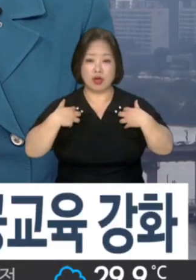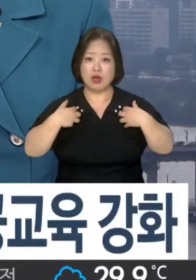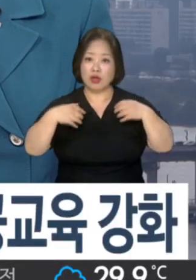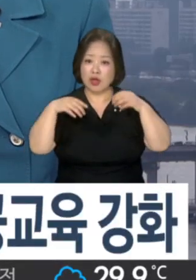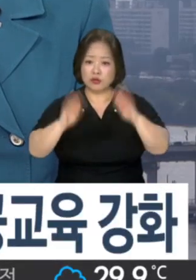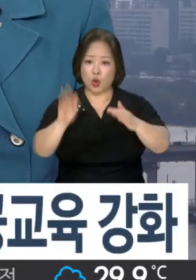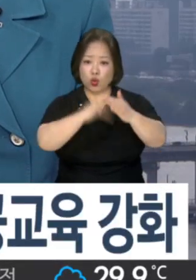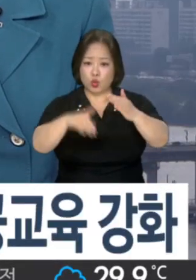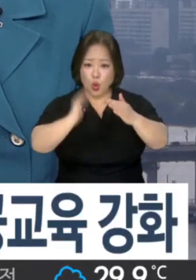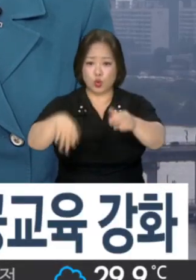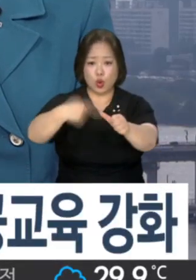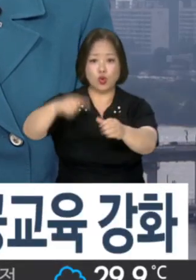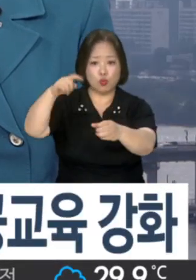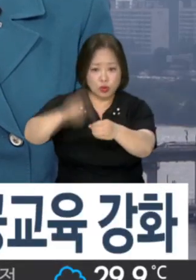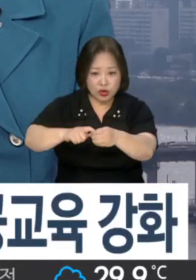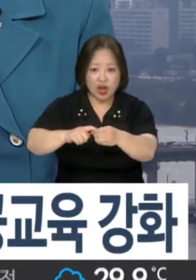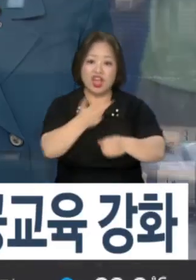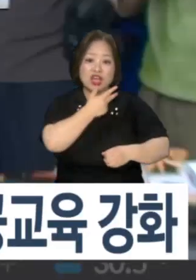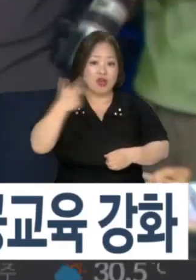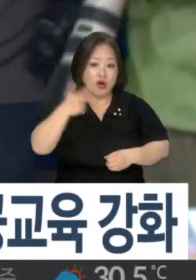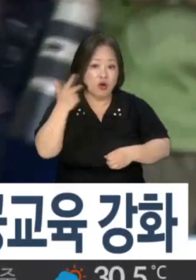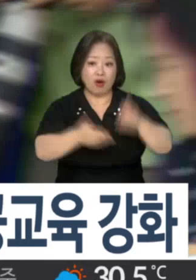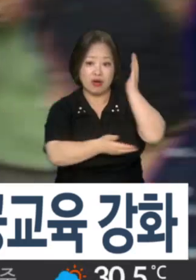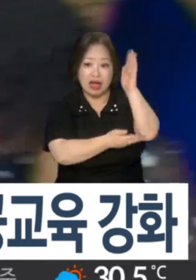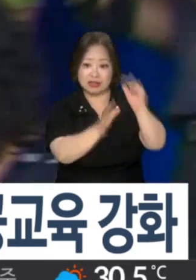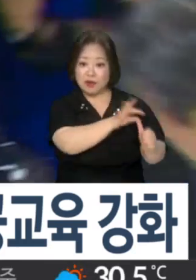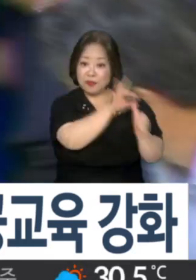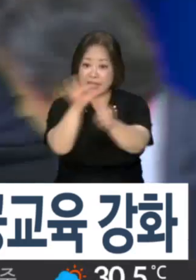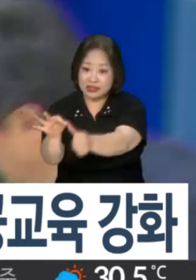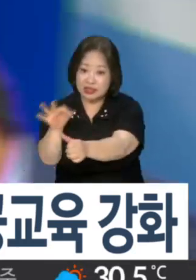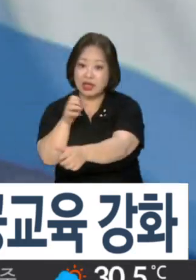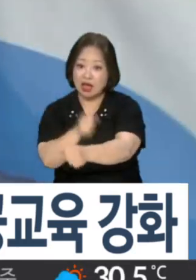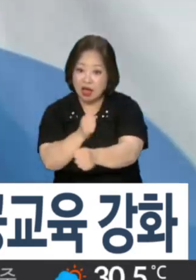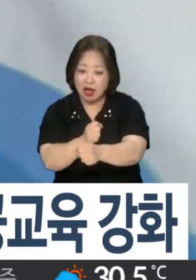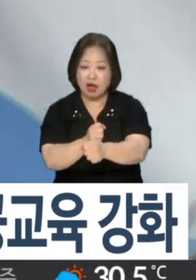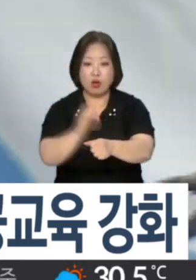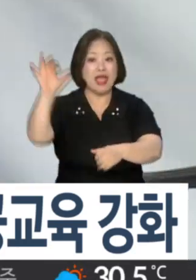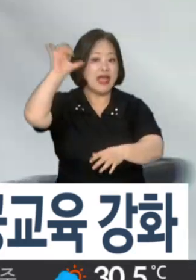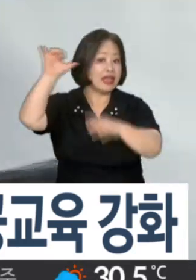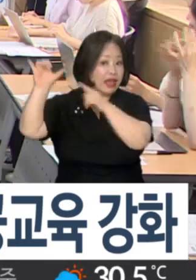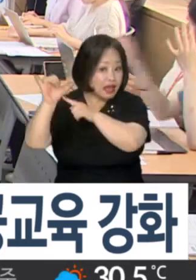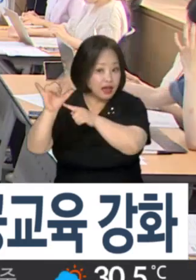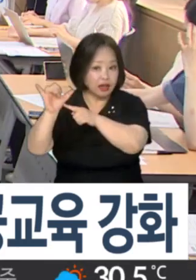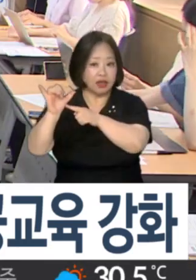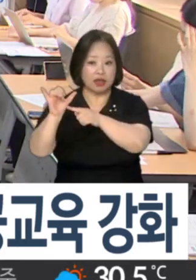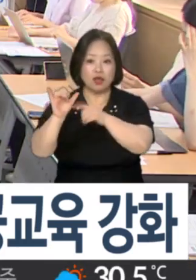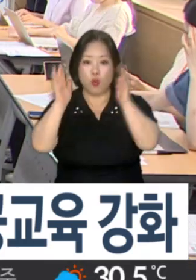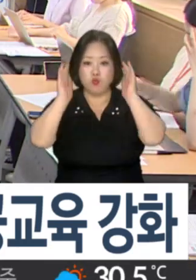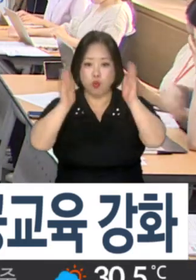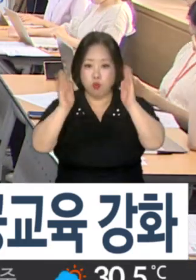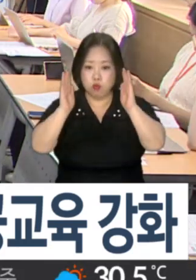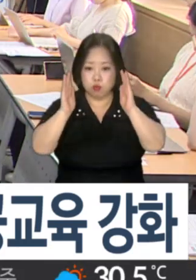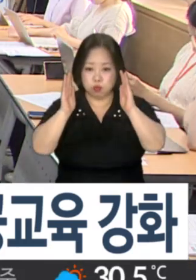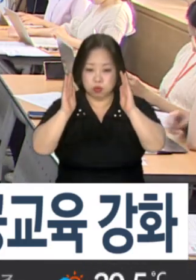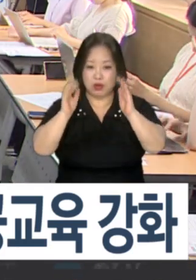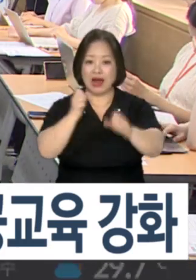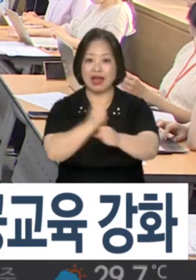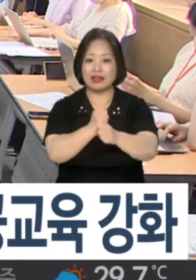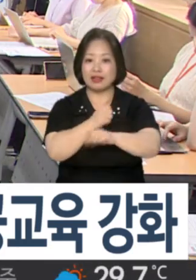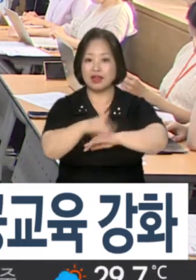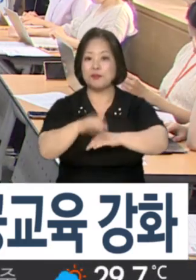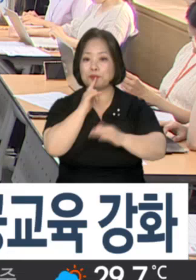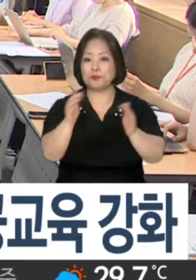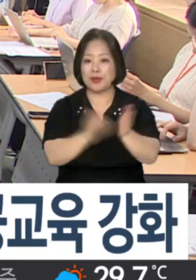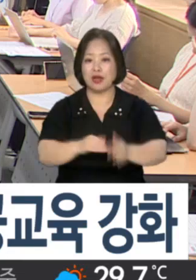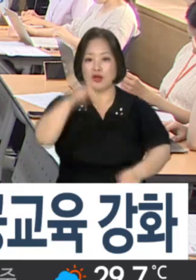진로폰 공교육을 위해 영어 원어민 교사를 학교에 추가로 배치하고 인공지능 영어학습 시스템을 개발합니다 조위원